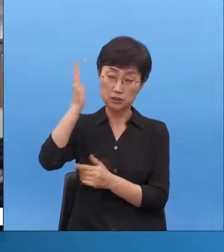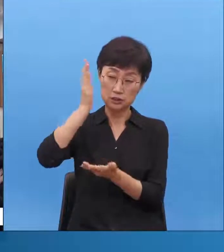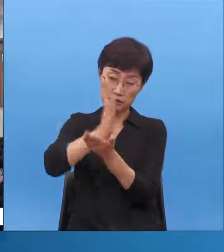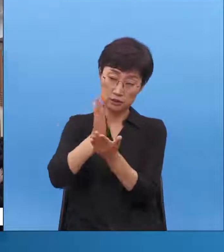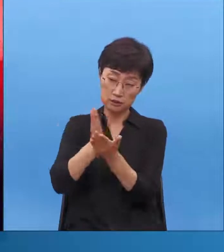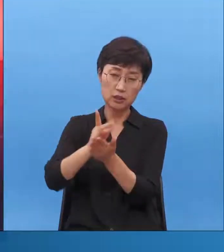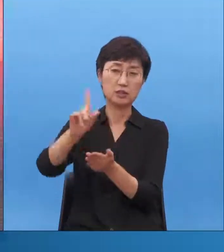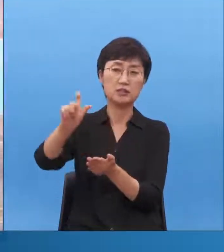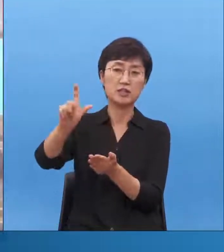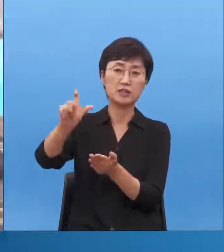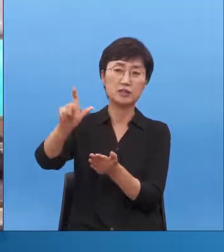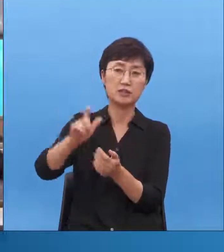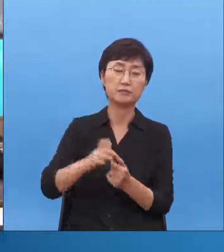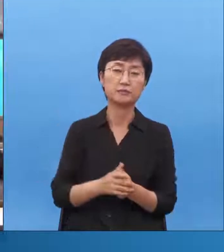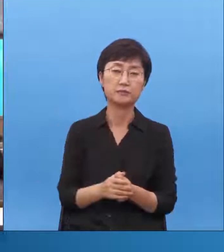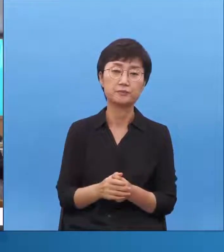전했습니다.